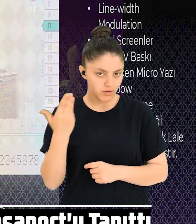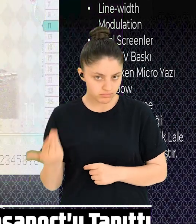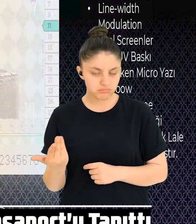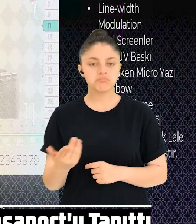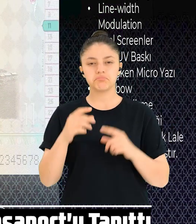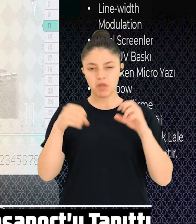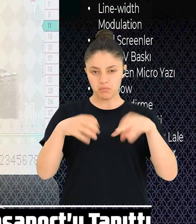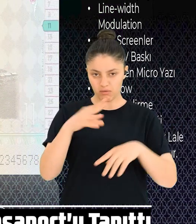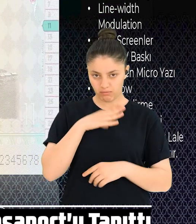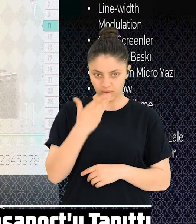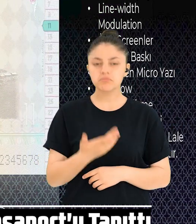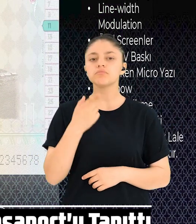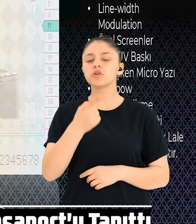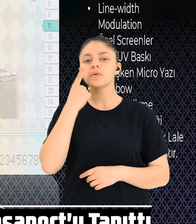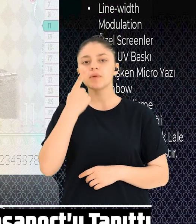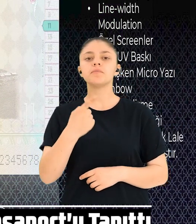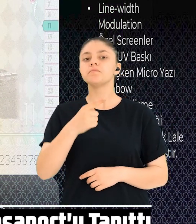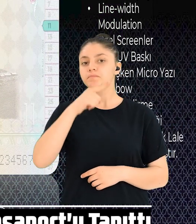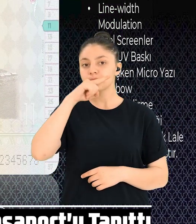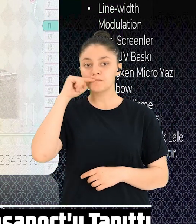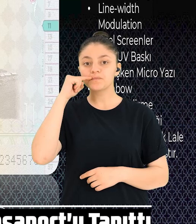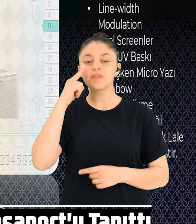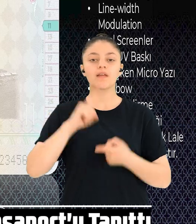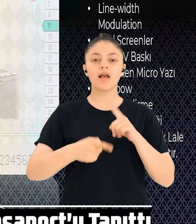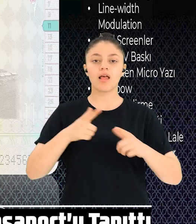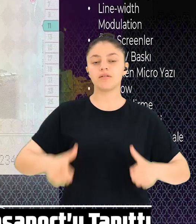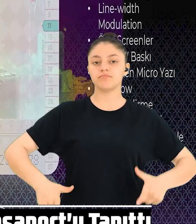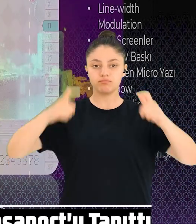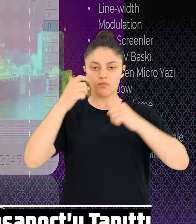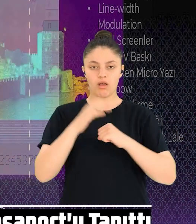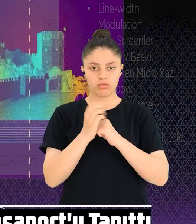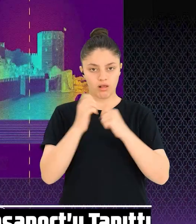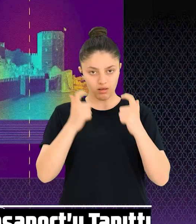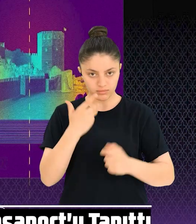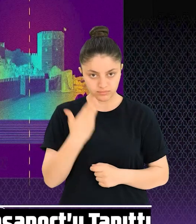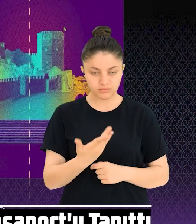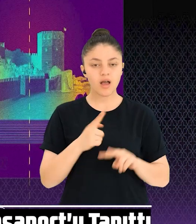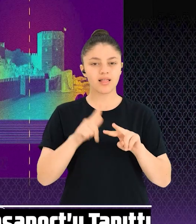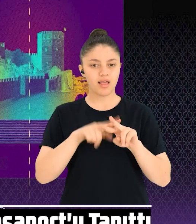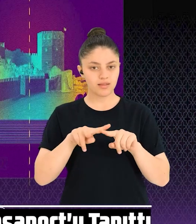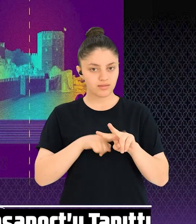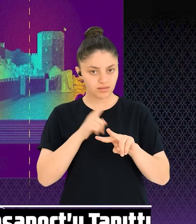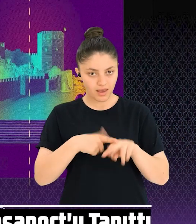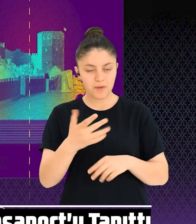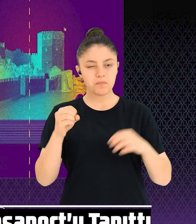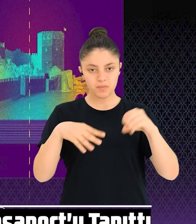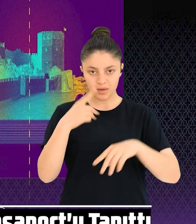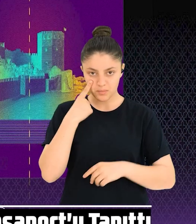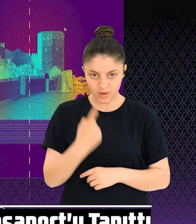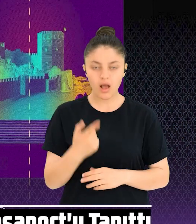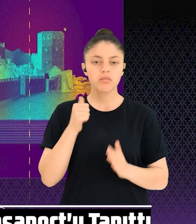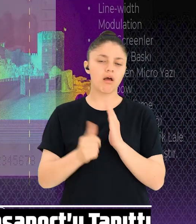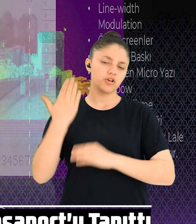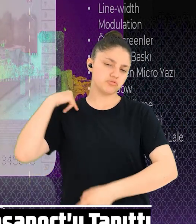sonraki sayfada Kızıl Kule Antalya, hatta Kızıl Kale Antalya, Alanya. Bu da ışıklı hali. Bu